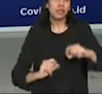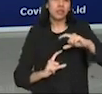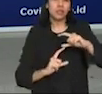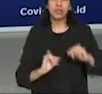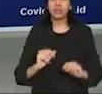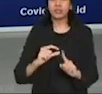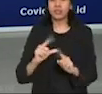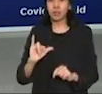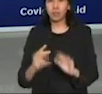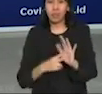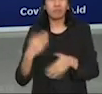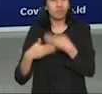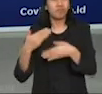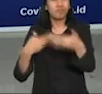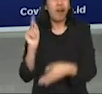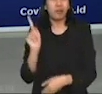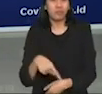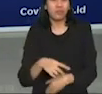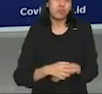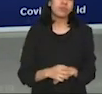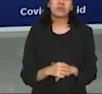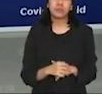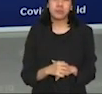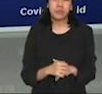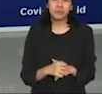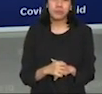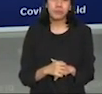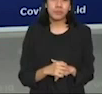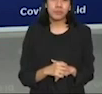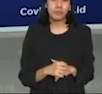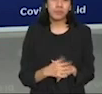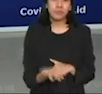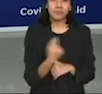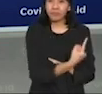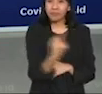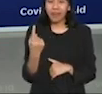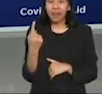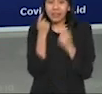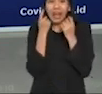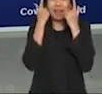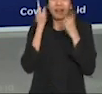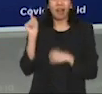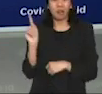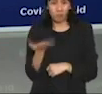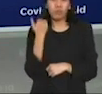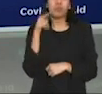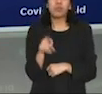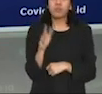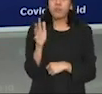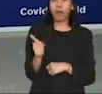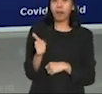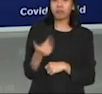terus-menerus kita pelihara Oleh karena itu mari kesadaran ini kita bangun dan menempatkan kita